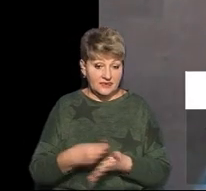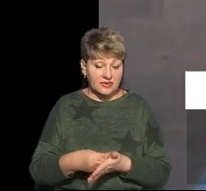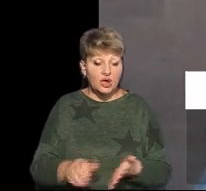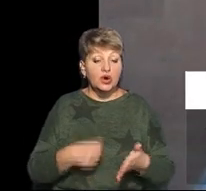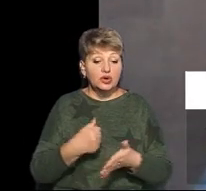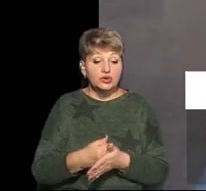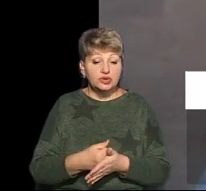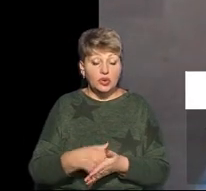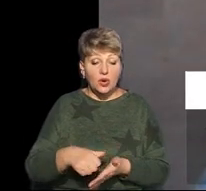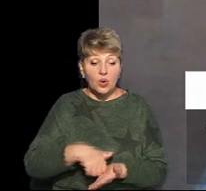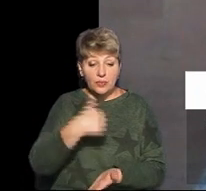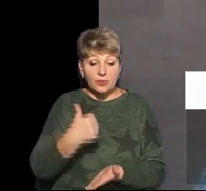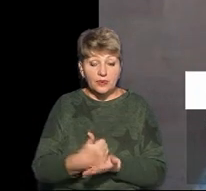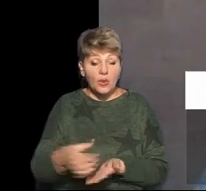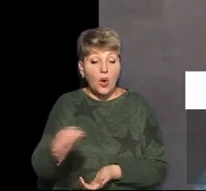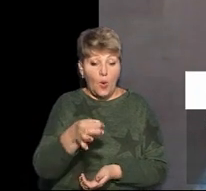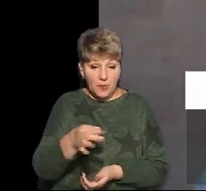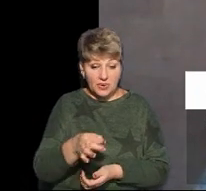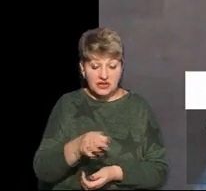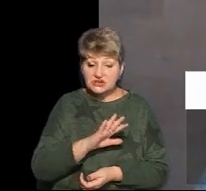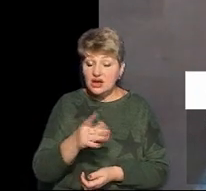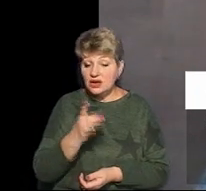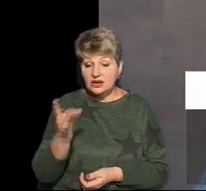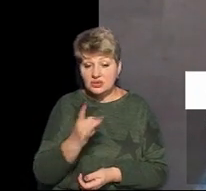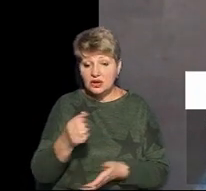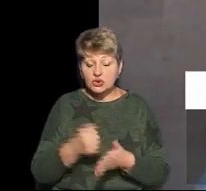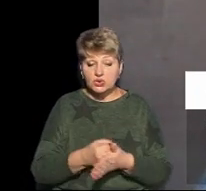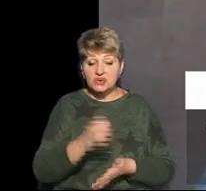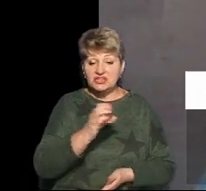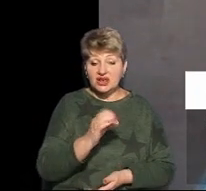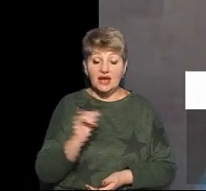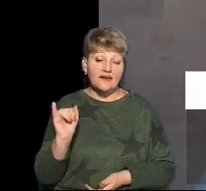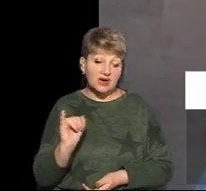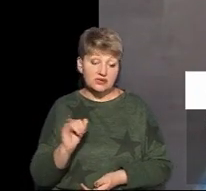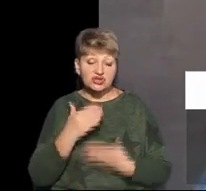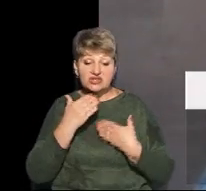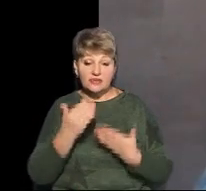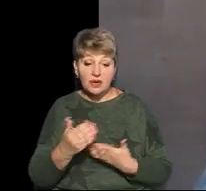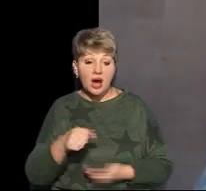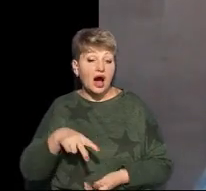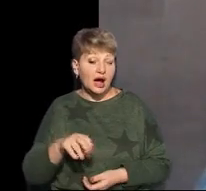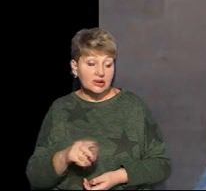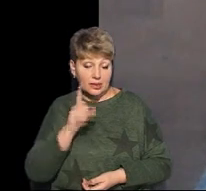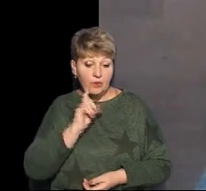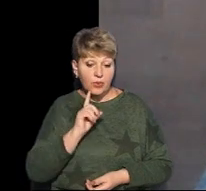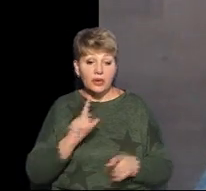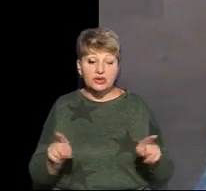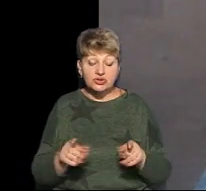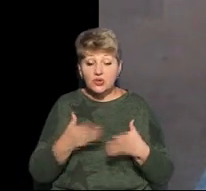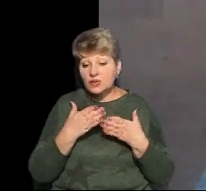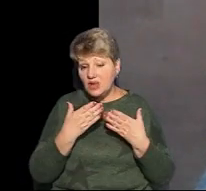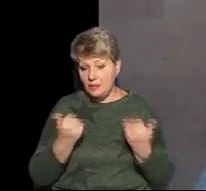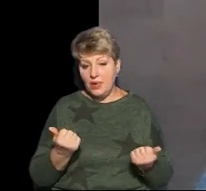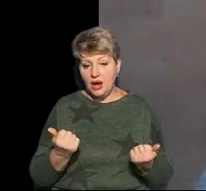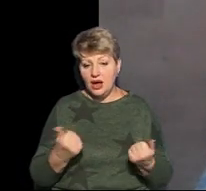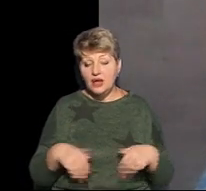до губернатора, звісно, неоднократно до Сергія Івановича зверталися. Але поки що немає,